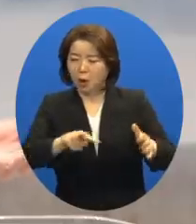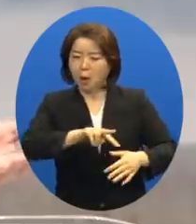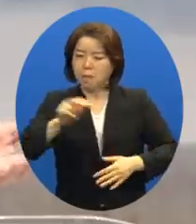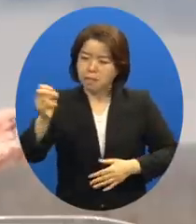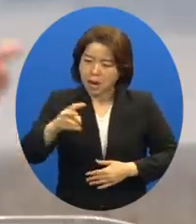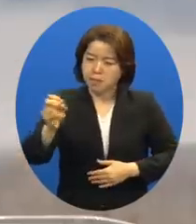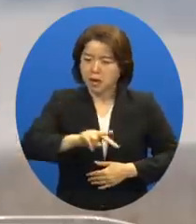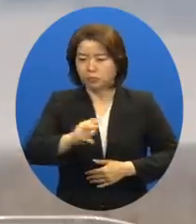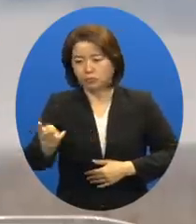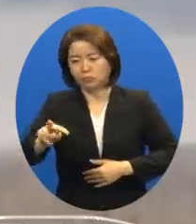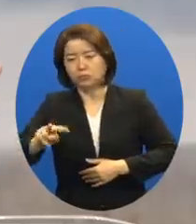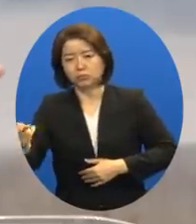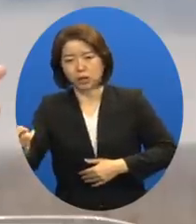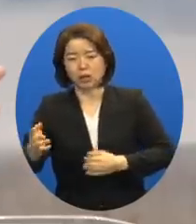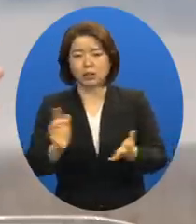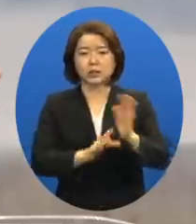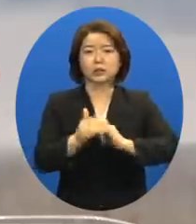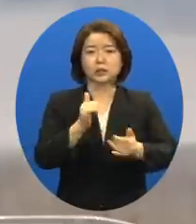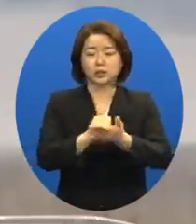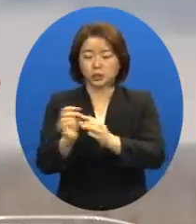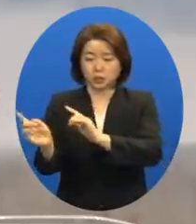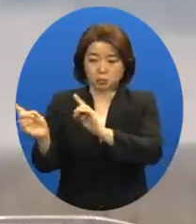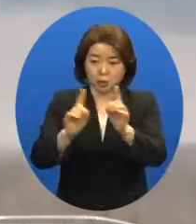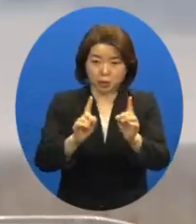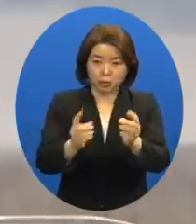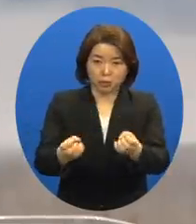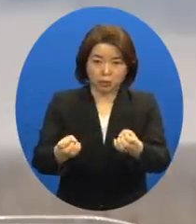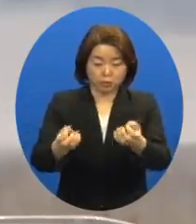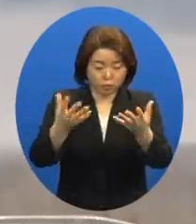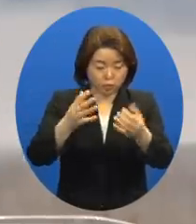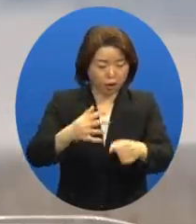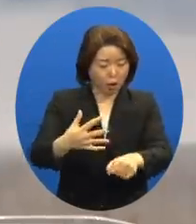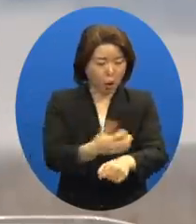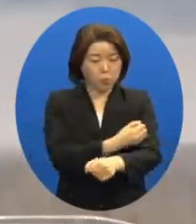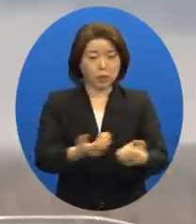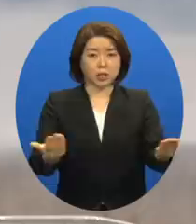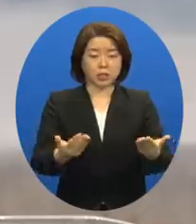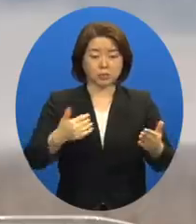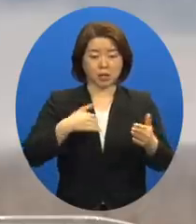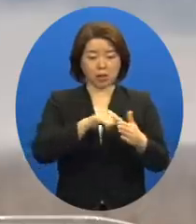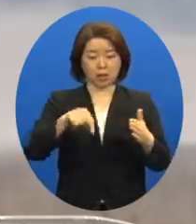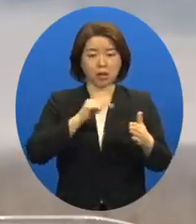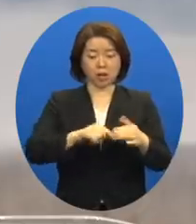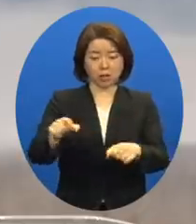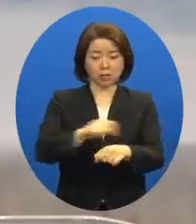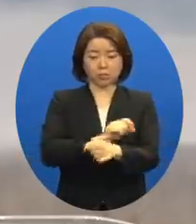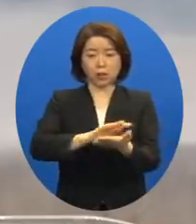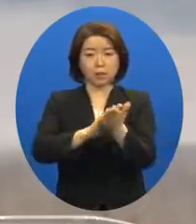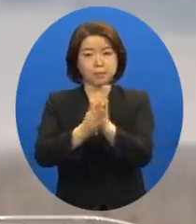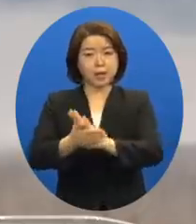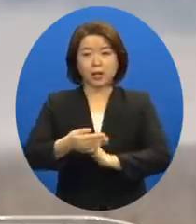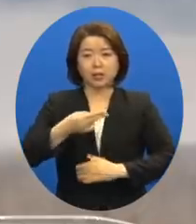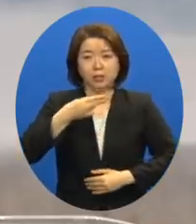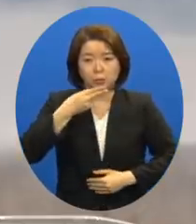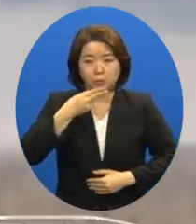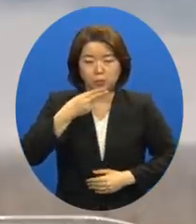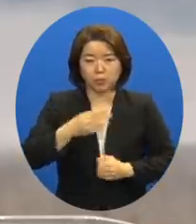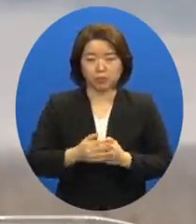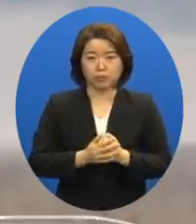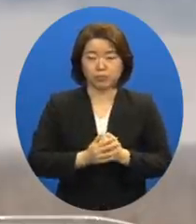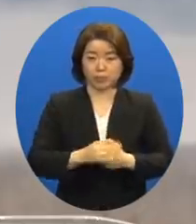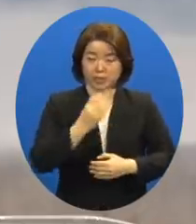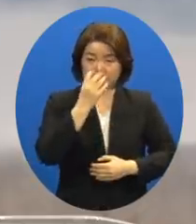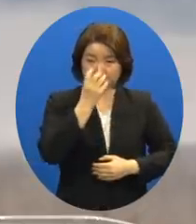부활 참 엄청난 일이지만 그렇다고 해서 우리 안에 뭐 특별하게 변화된 것이 없습니다.